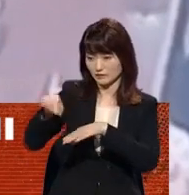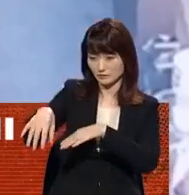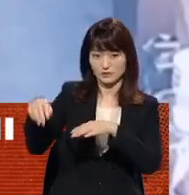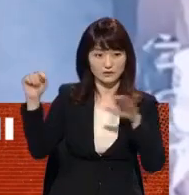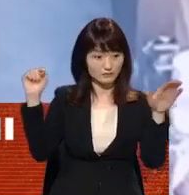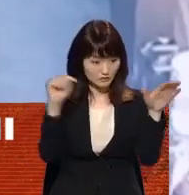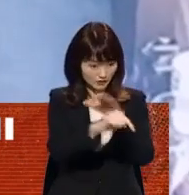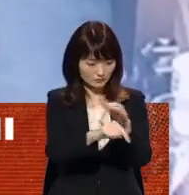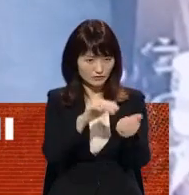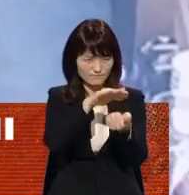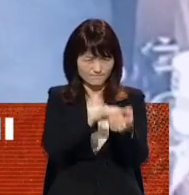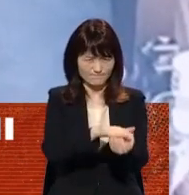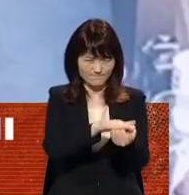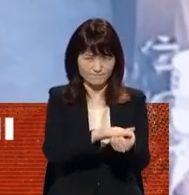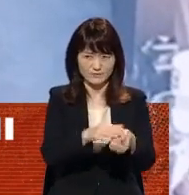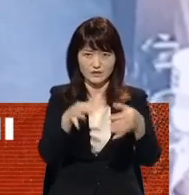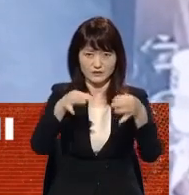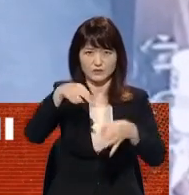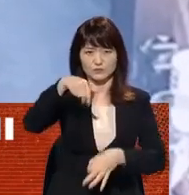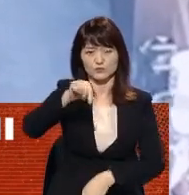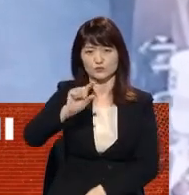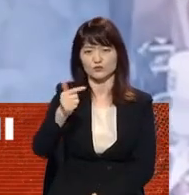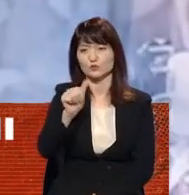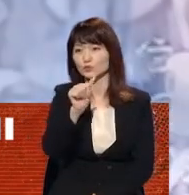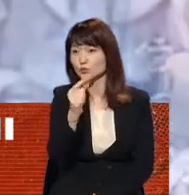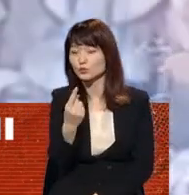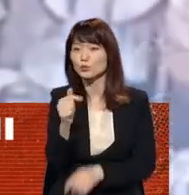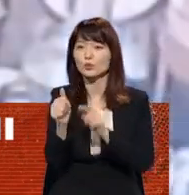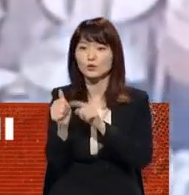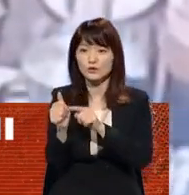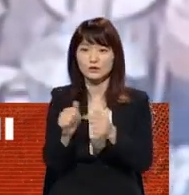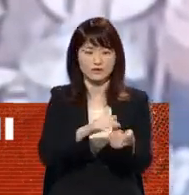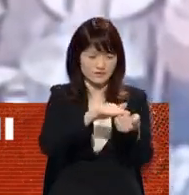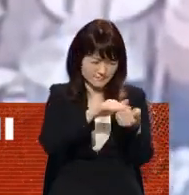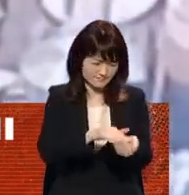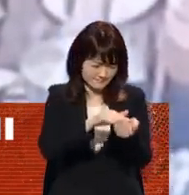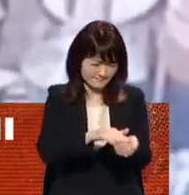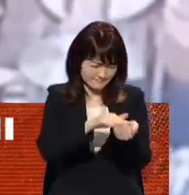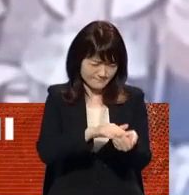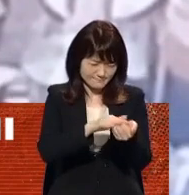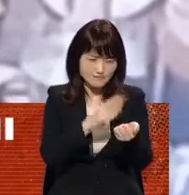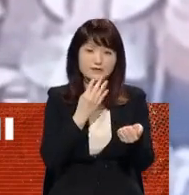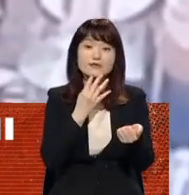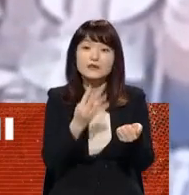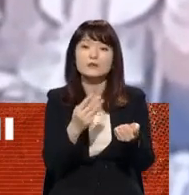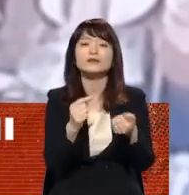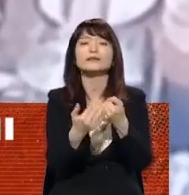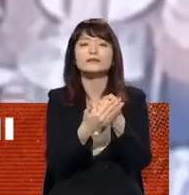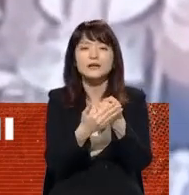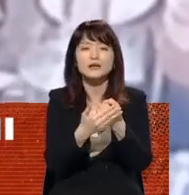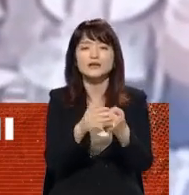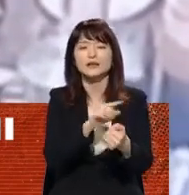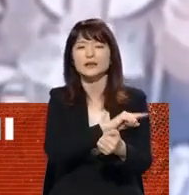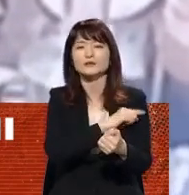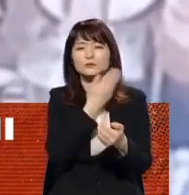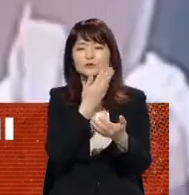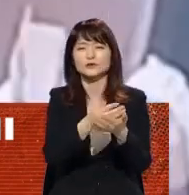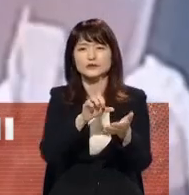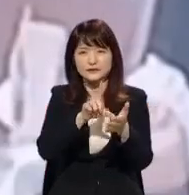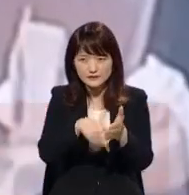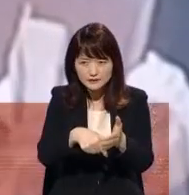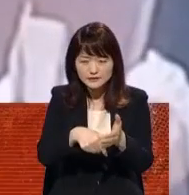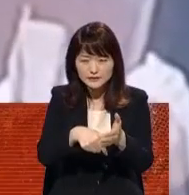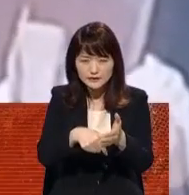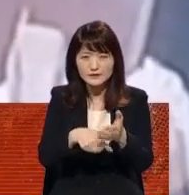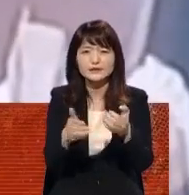했고 김준호 경사님이 이 심폐소생술을 4분간 실시를 했고 그 덕에 골든타임을 지켜서